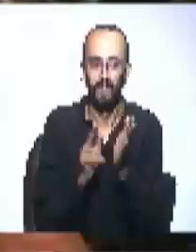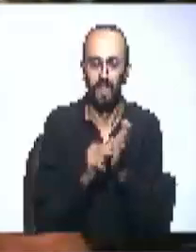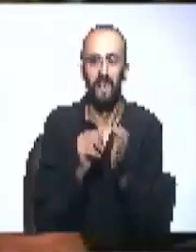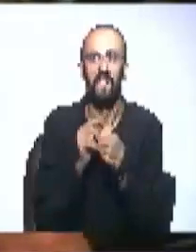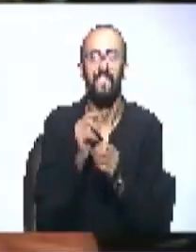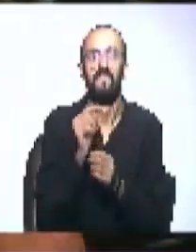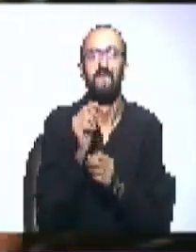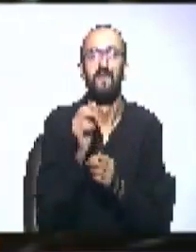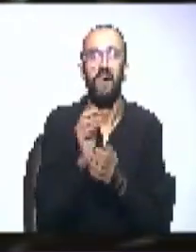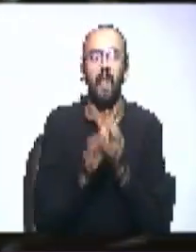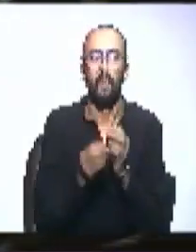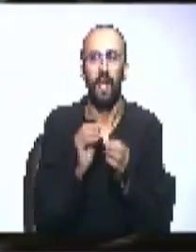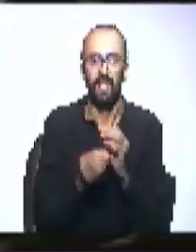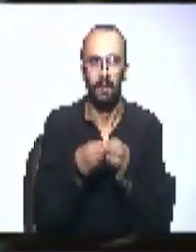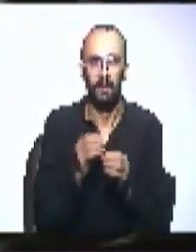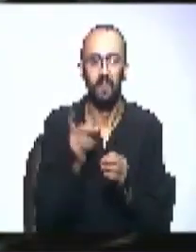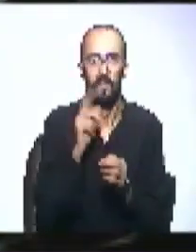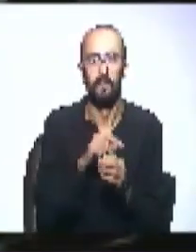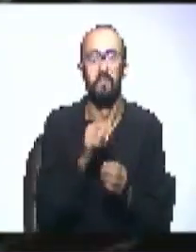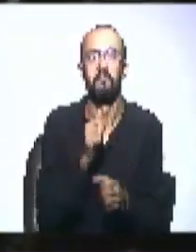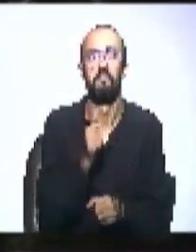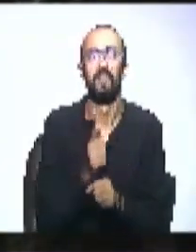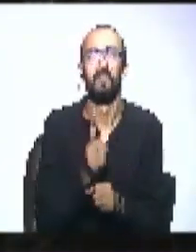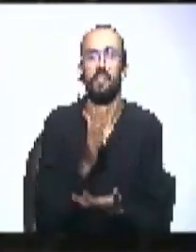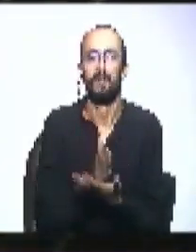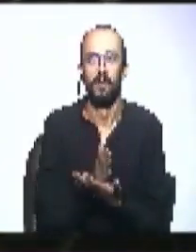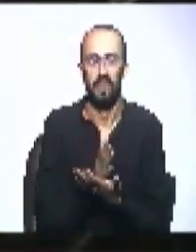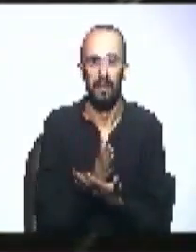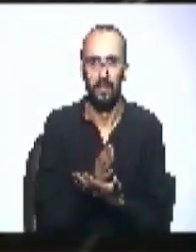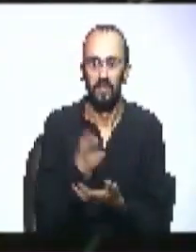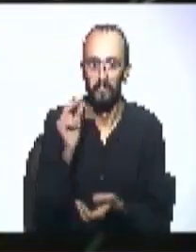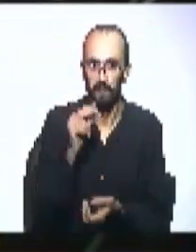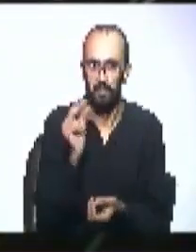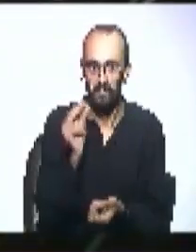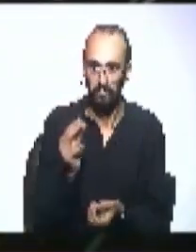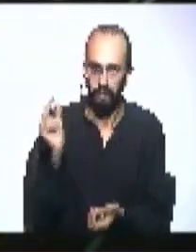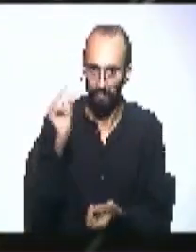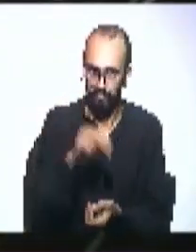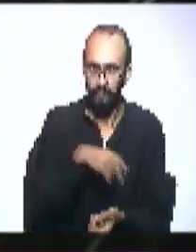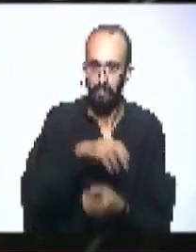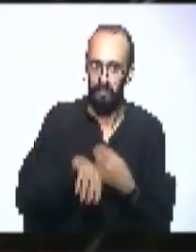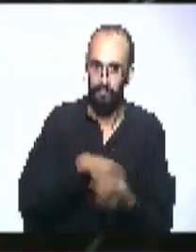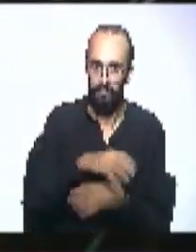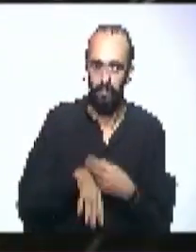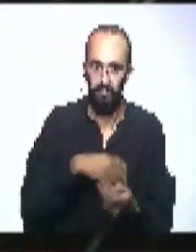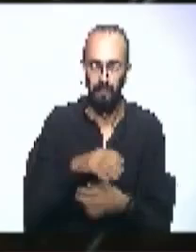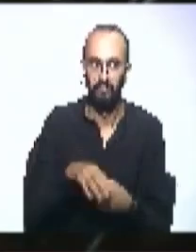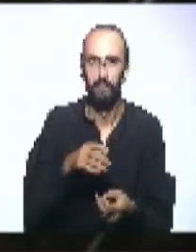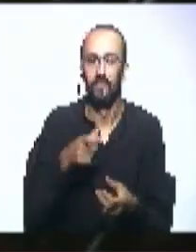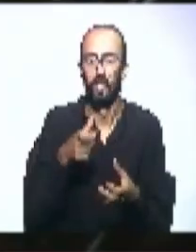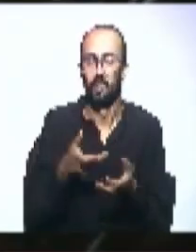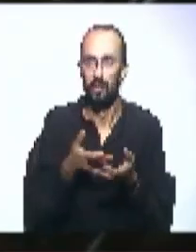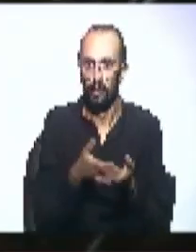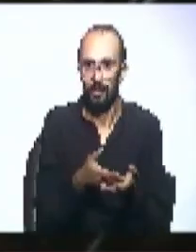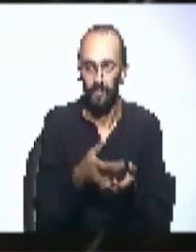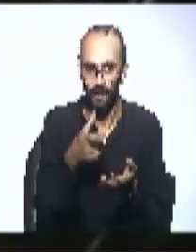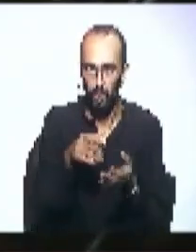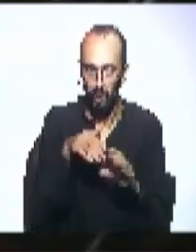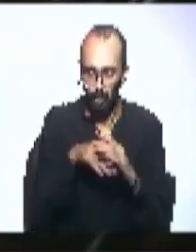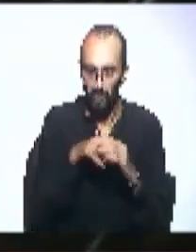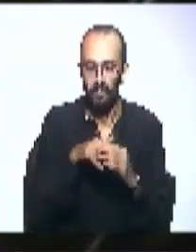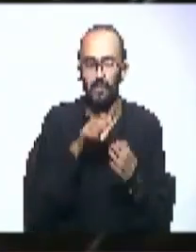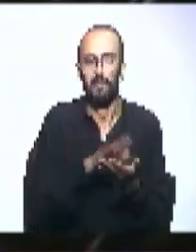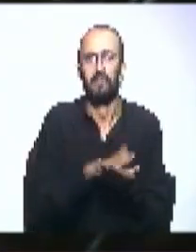الوان وبطاطس، كسرنا عليهم بيضه وحطيناهم في العيش وسويناهم بقطعه زبده في